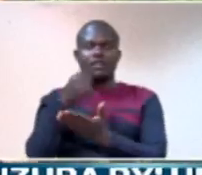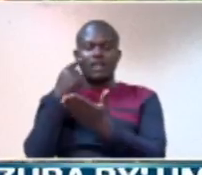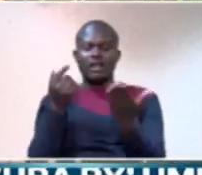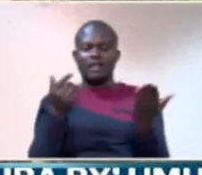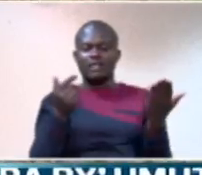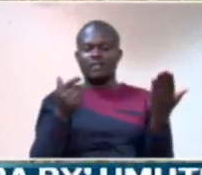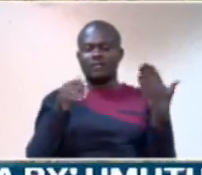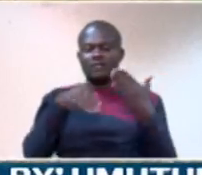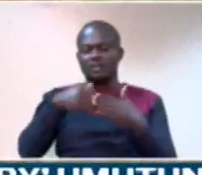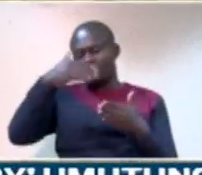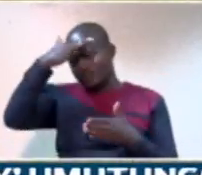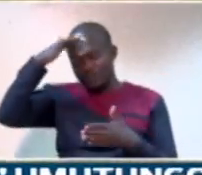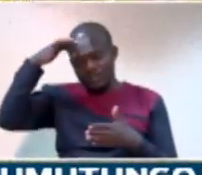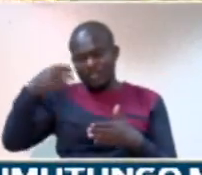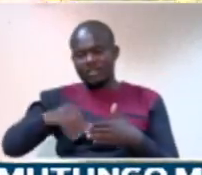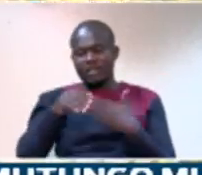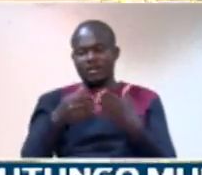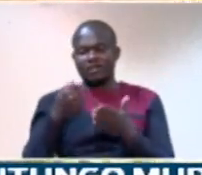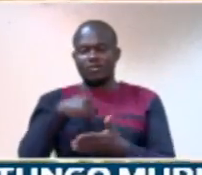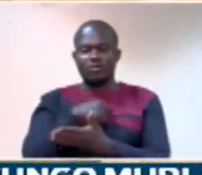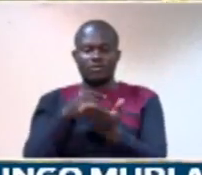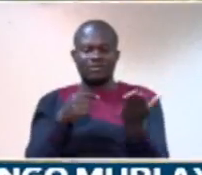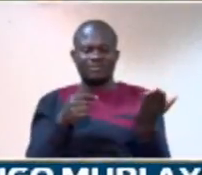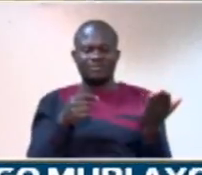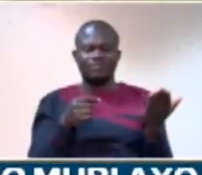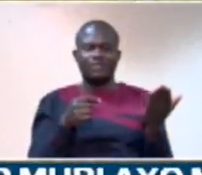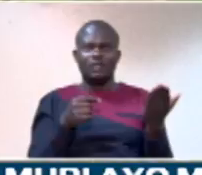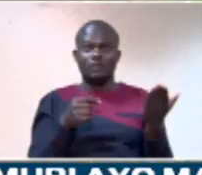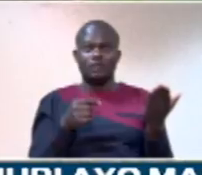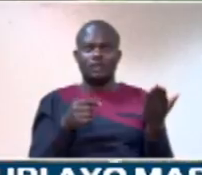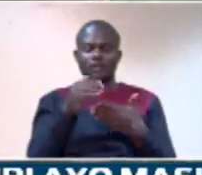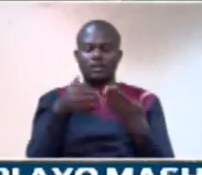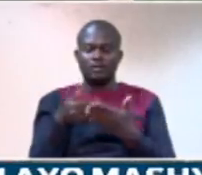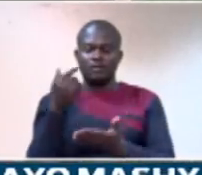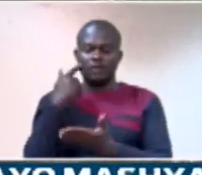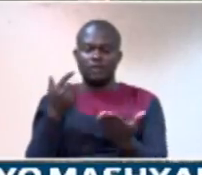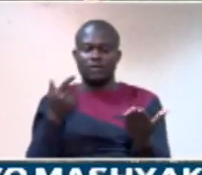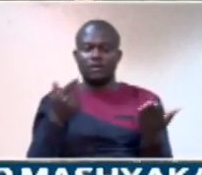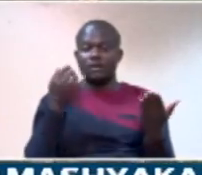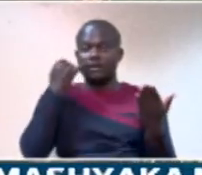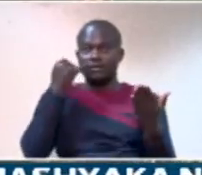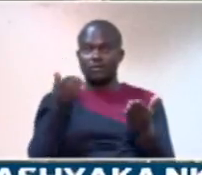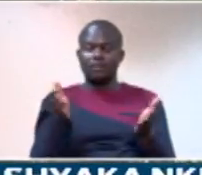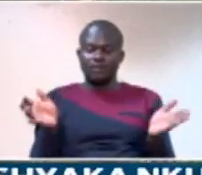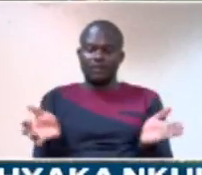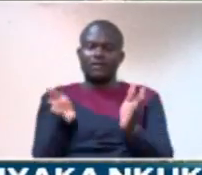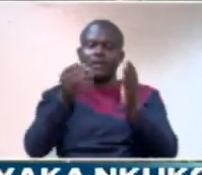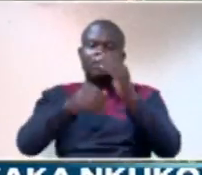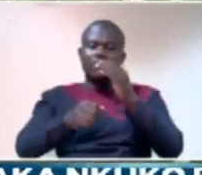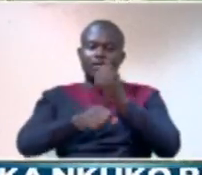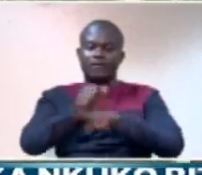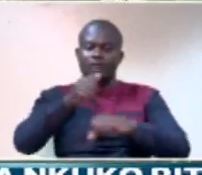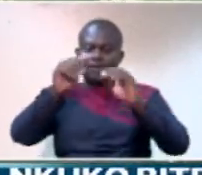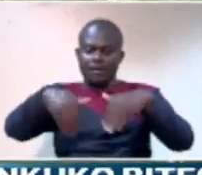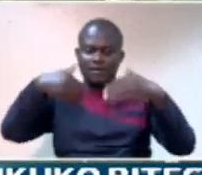R5 abona ibihumbi 400, yahinga intoryi akabona ibihumbi 300 mu gihembwe. Nubwo bashishikaye mu mirimo y'ubuhinzi,